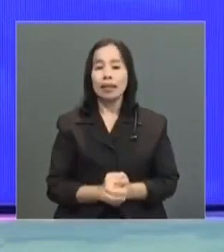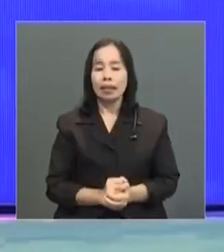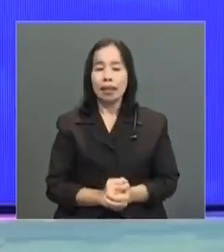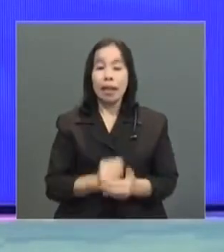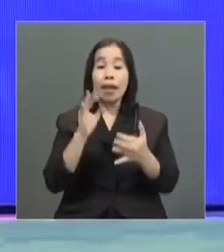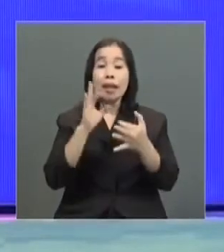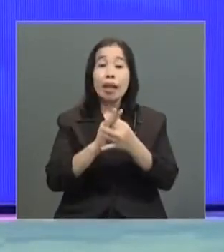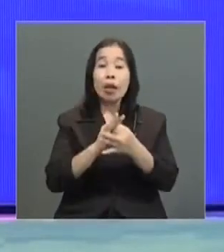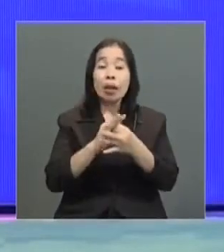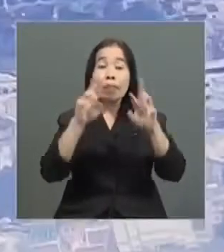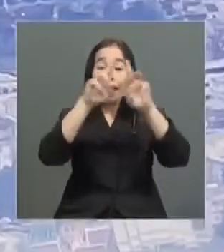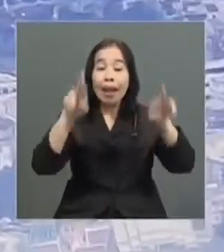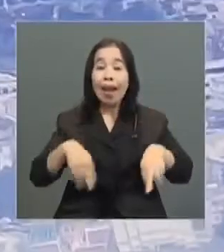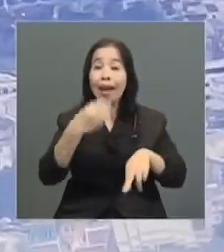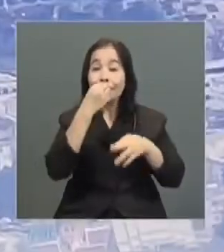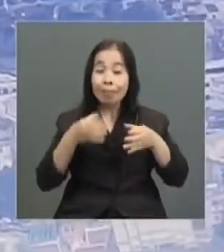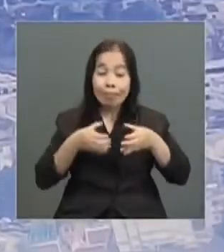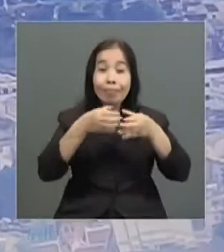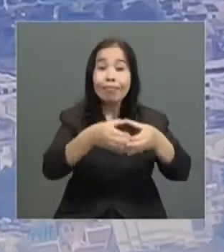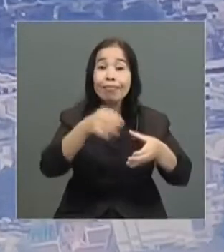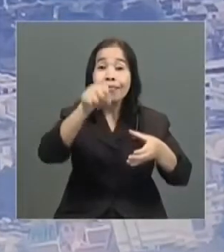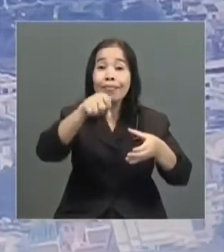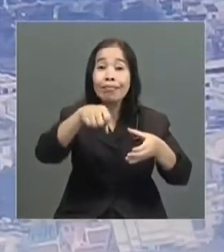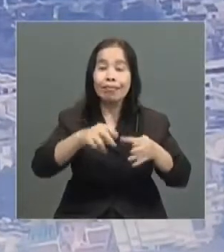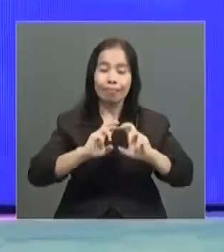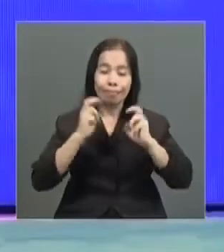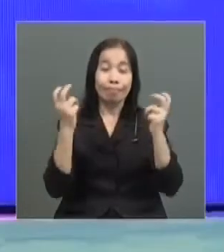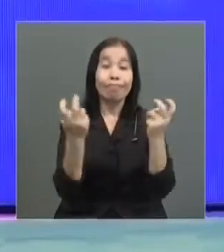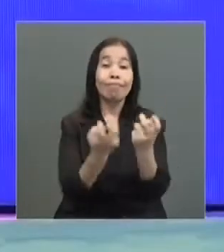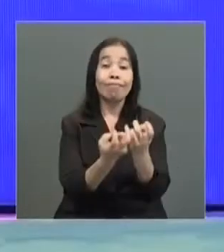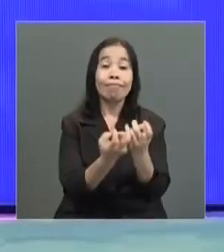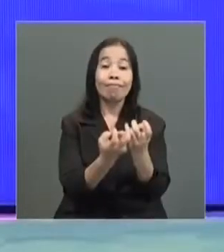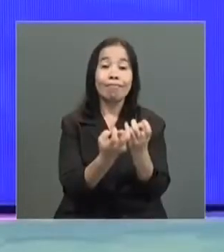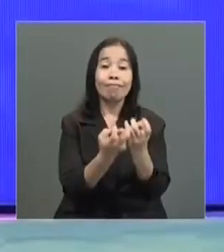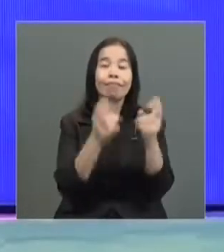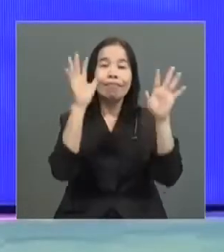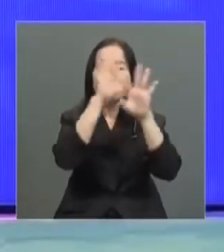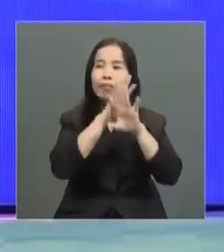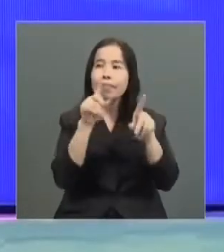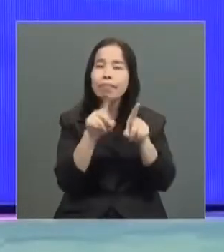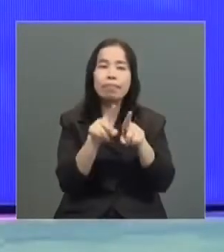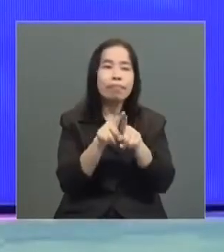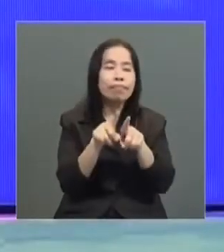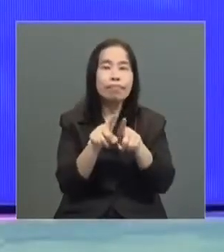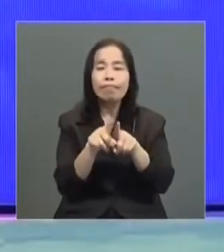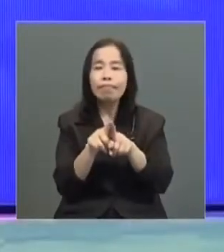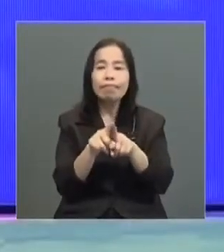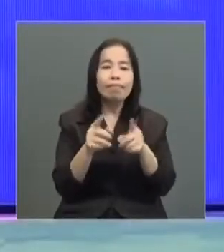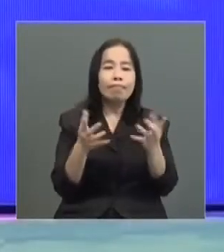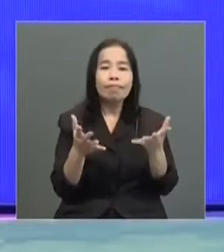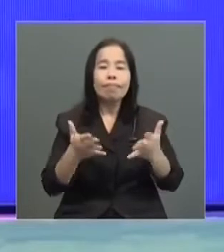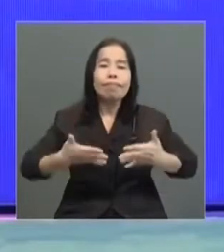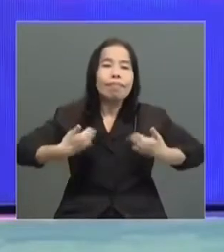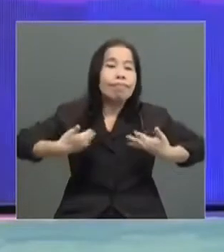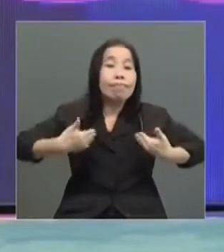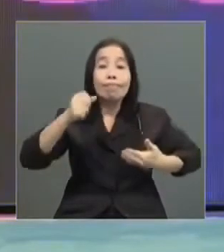ของการไปมั่วสุมนะครับหรือตั้งวงเขาเรียกว่าเหมือนเขาเรียกว่าเอาสนุกส